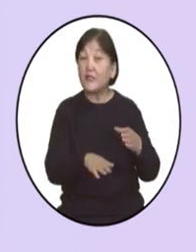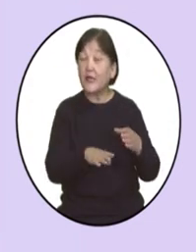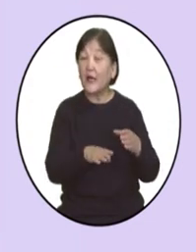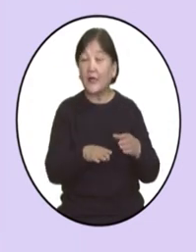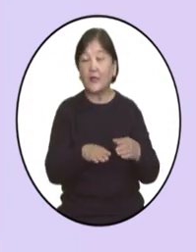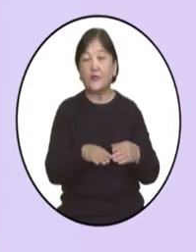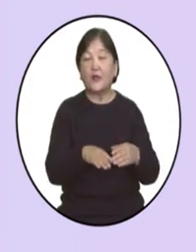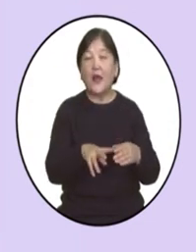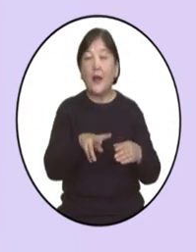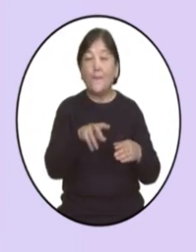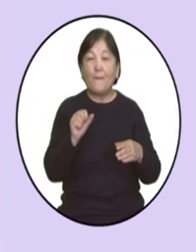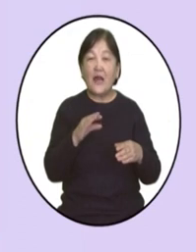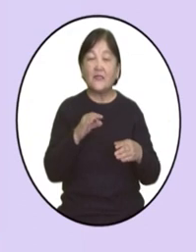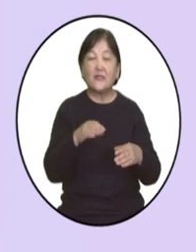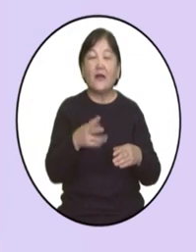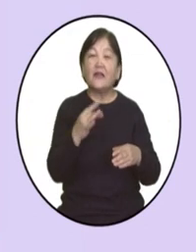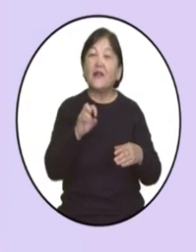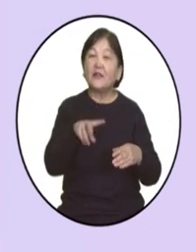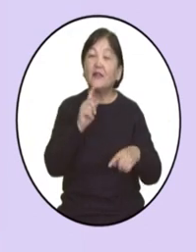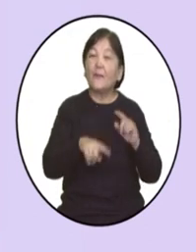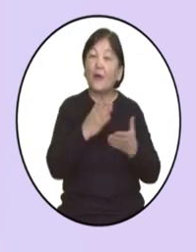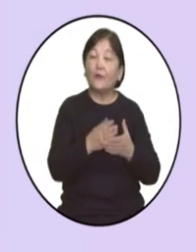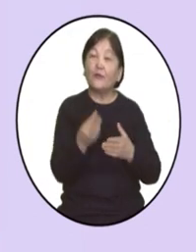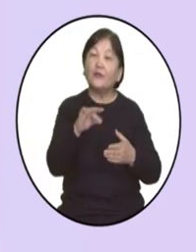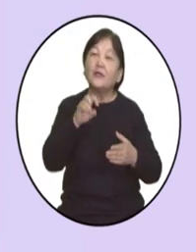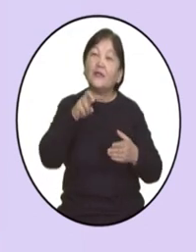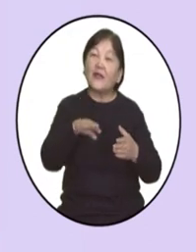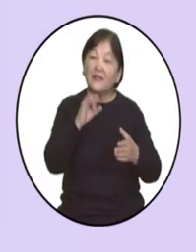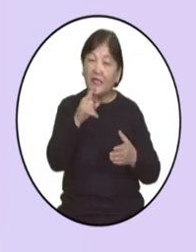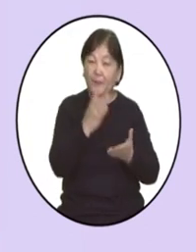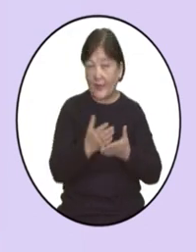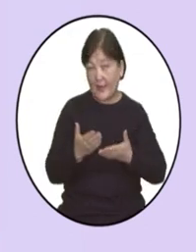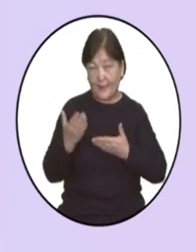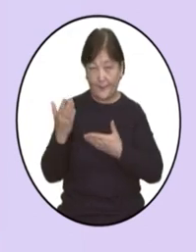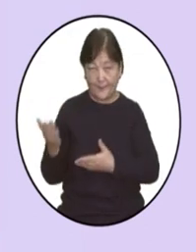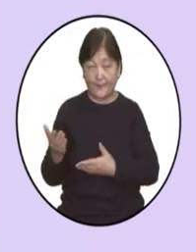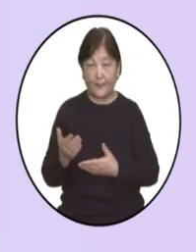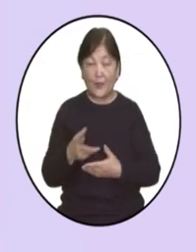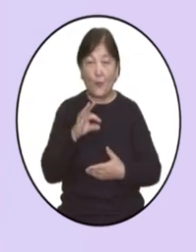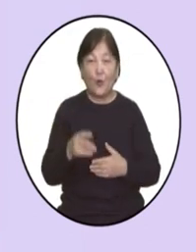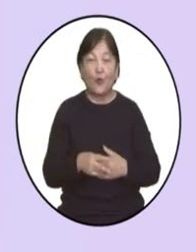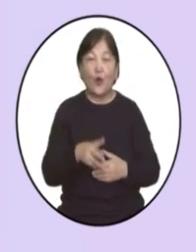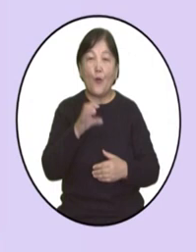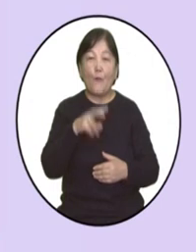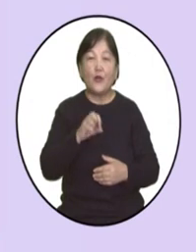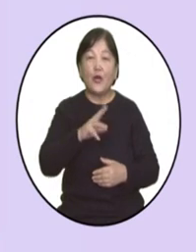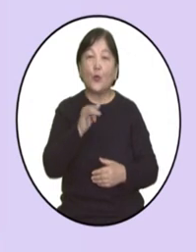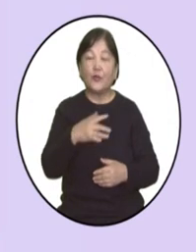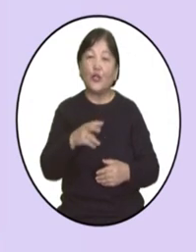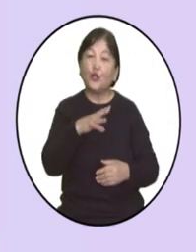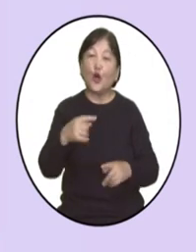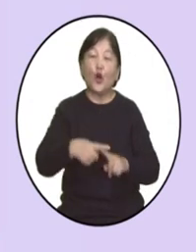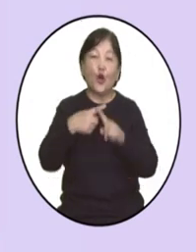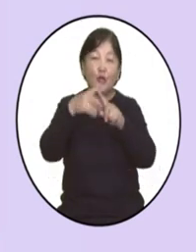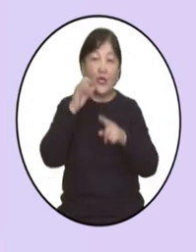нь ямар ингэж бодож байна? Даралт нь их байх нэ эндээс харахад. За, мөн молекулынхын тоон их байхын